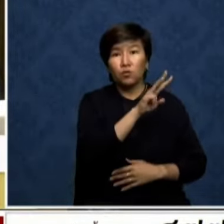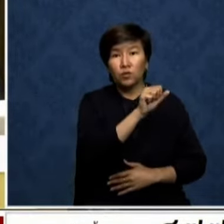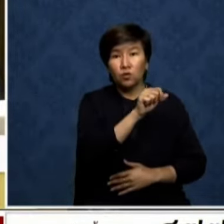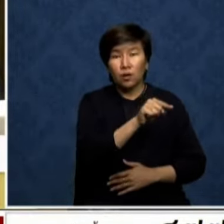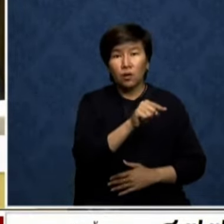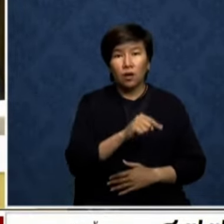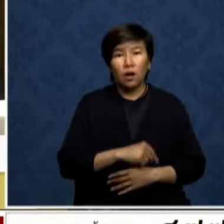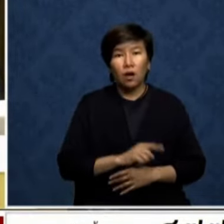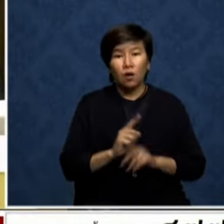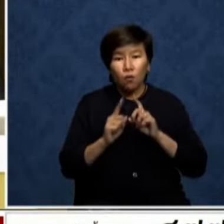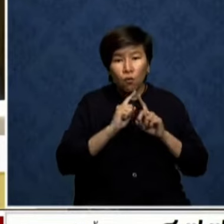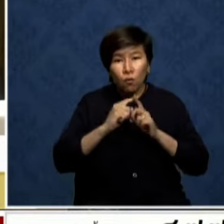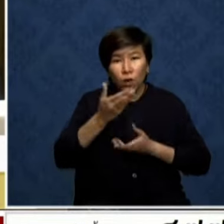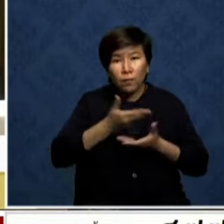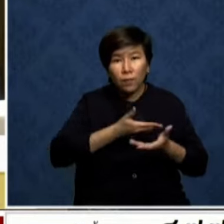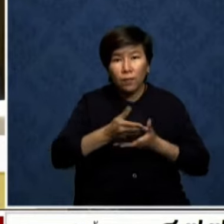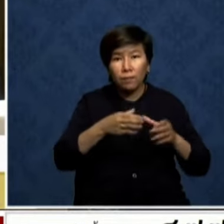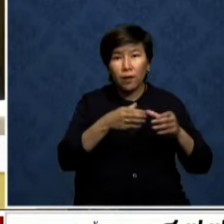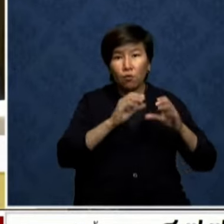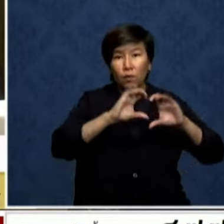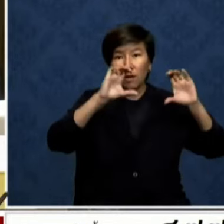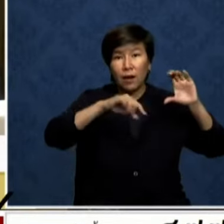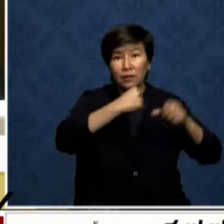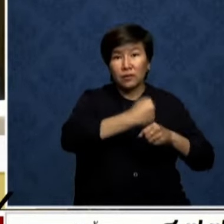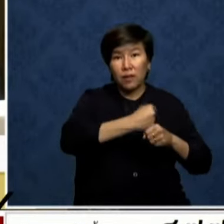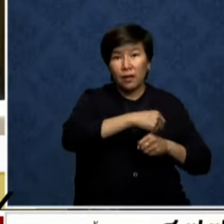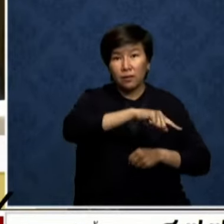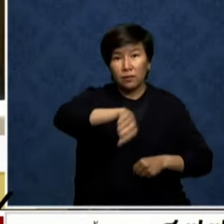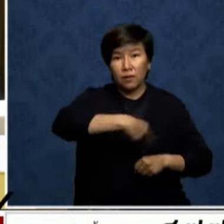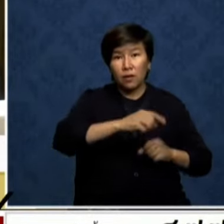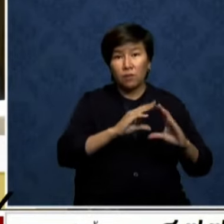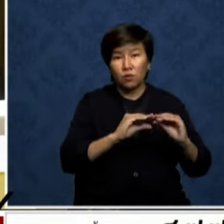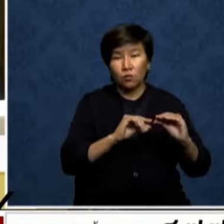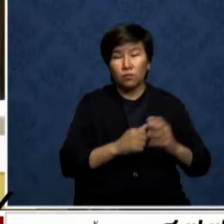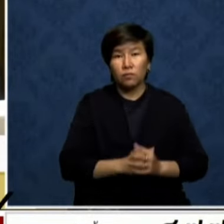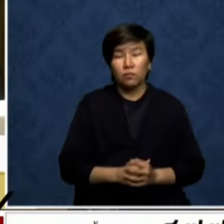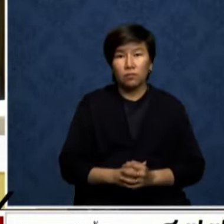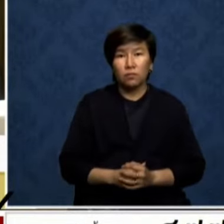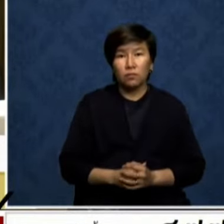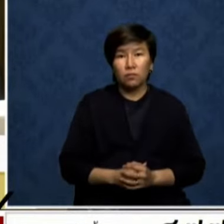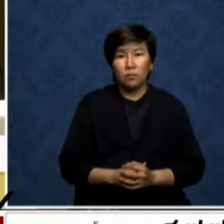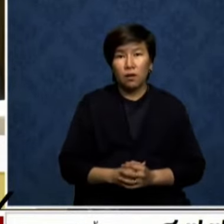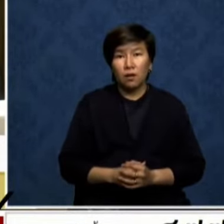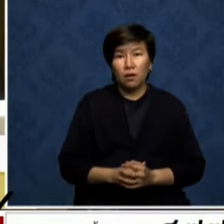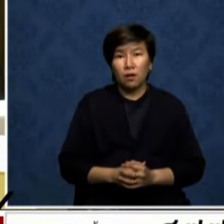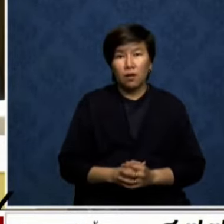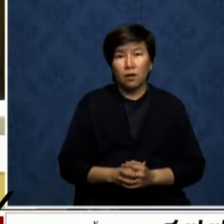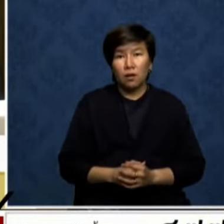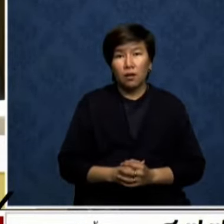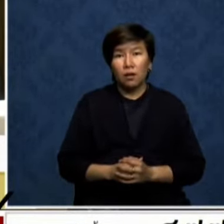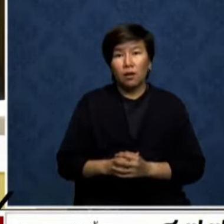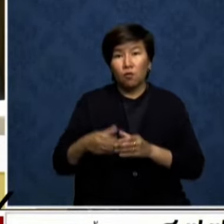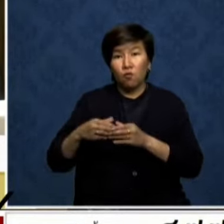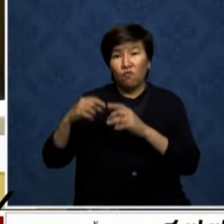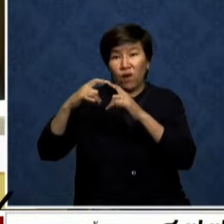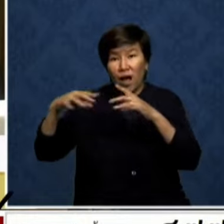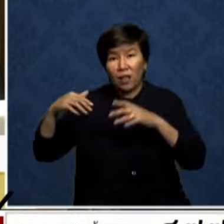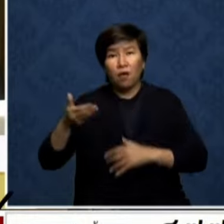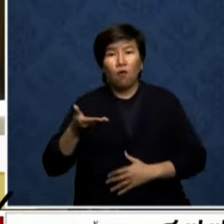เราขความรวมมือจากฝ่ายรัตธบาลด้วยกัน